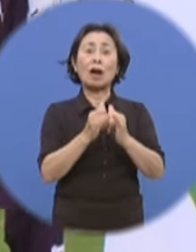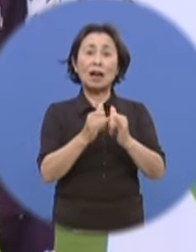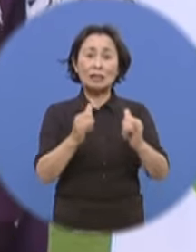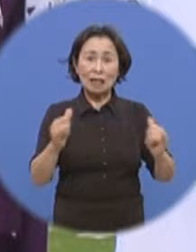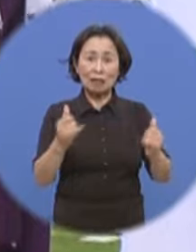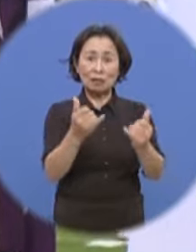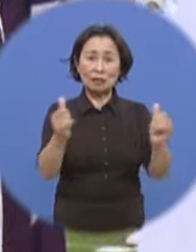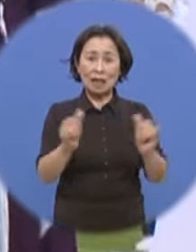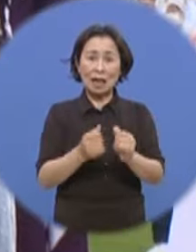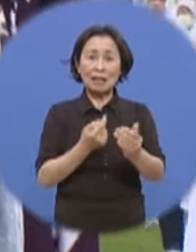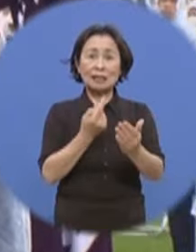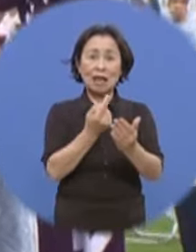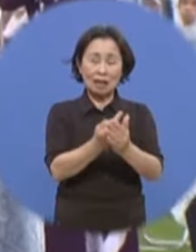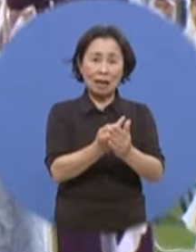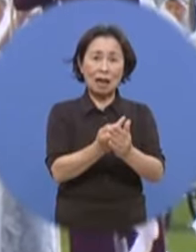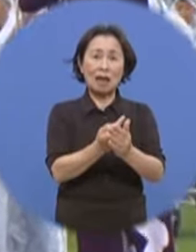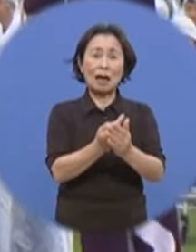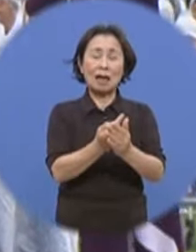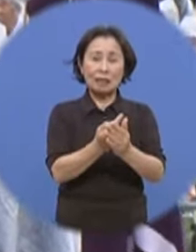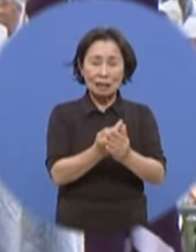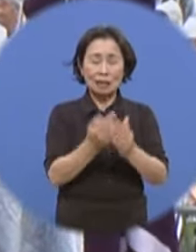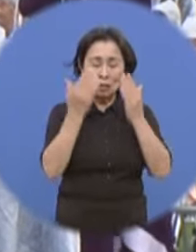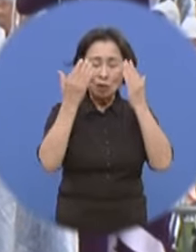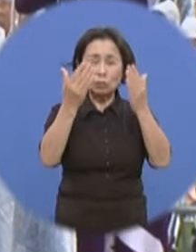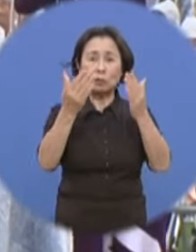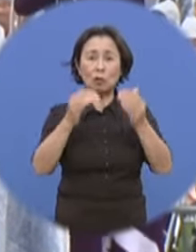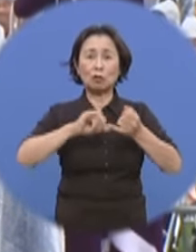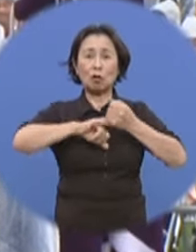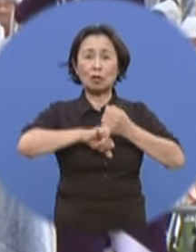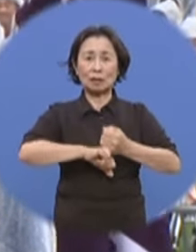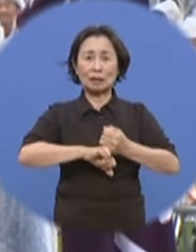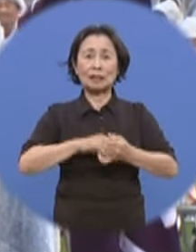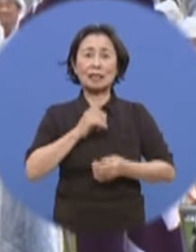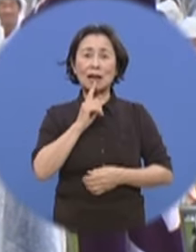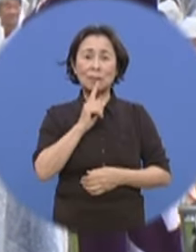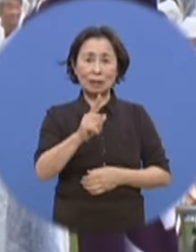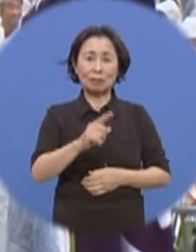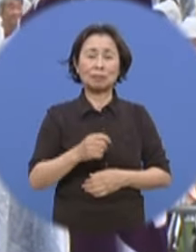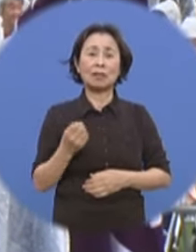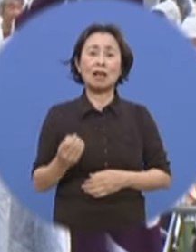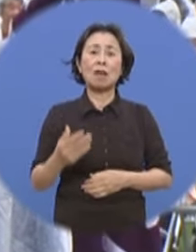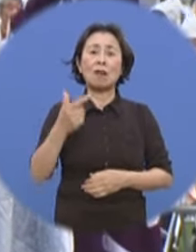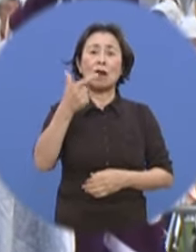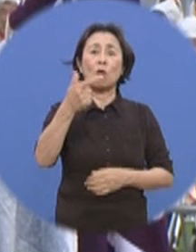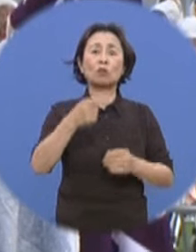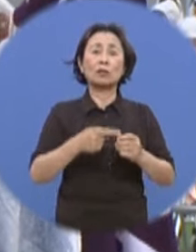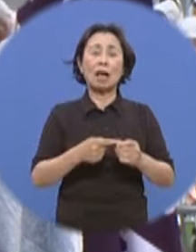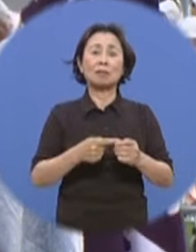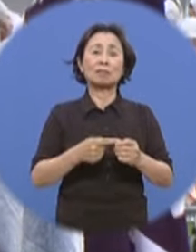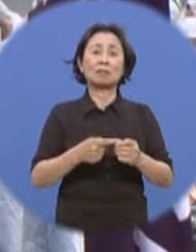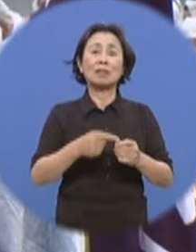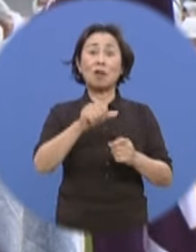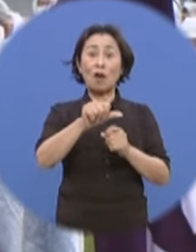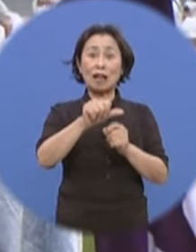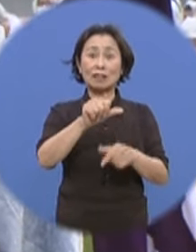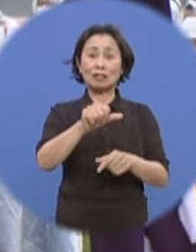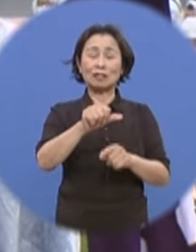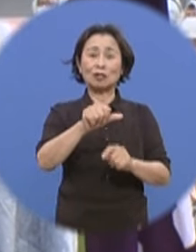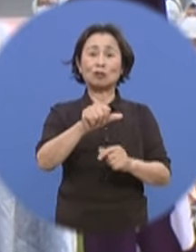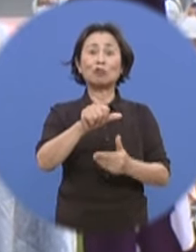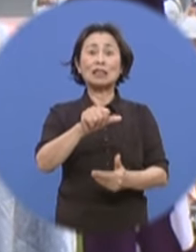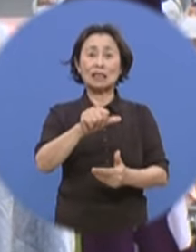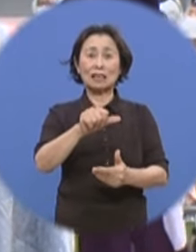の社会参加に寄与することを誓えます令和6年5月